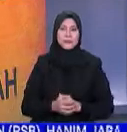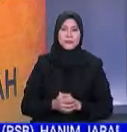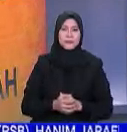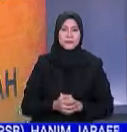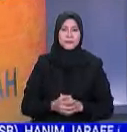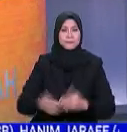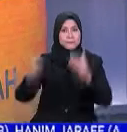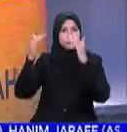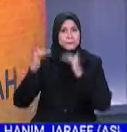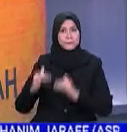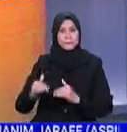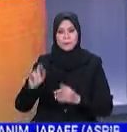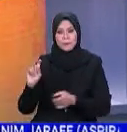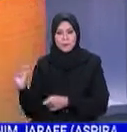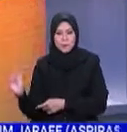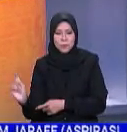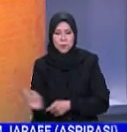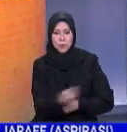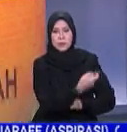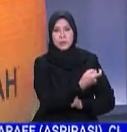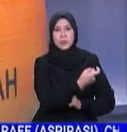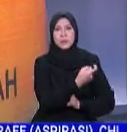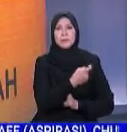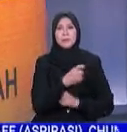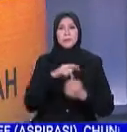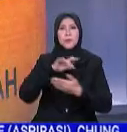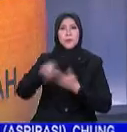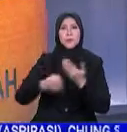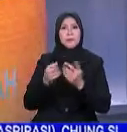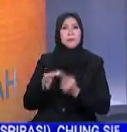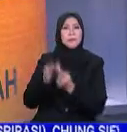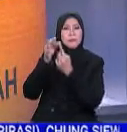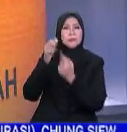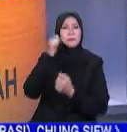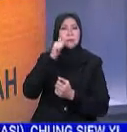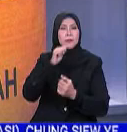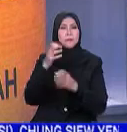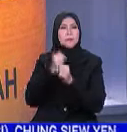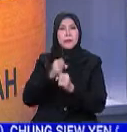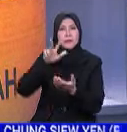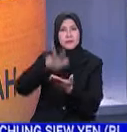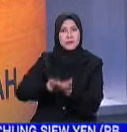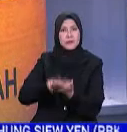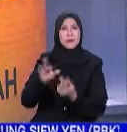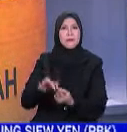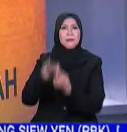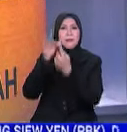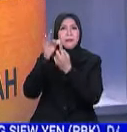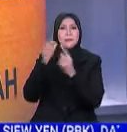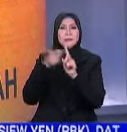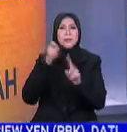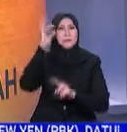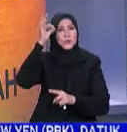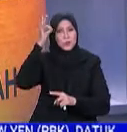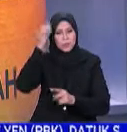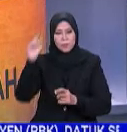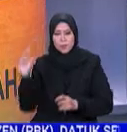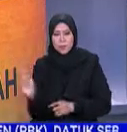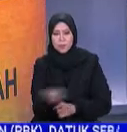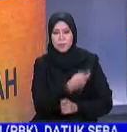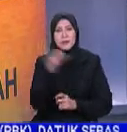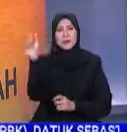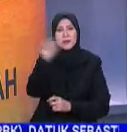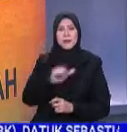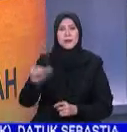Baik, kita ke perkembangan hoki negara. Skuad hoki projek khas wanita negara mendapat pengiktirafan khas daripada Persekutuan Hoki